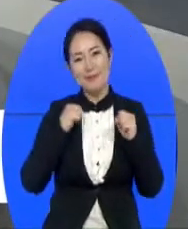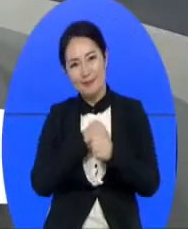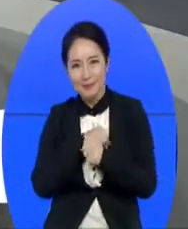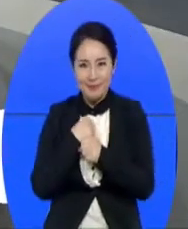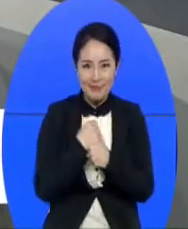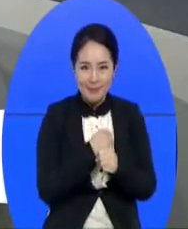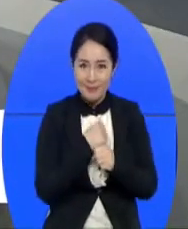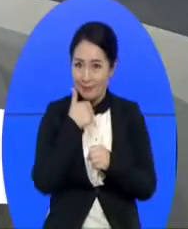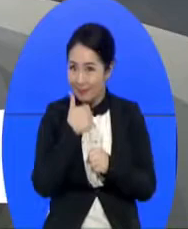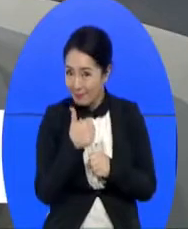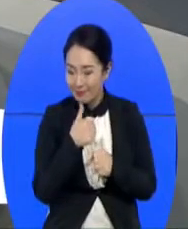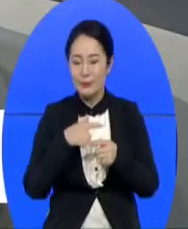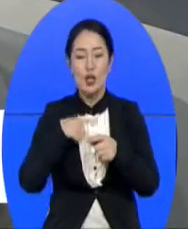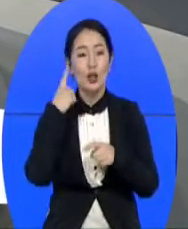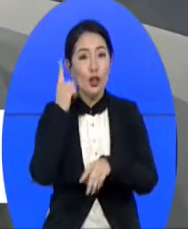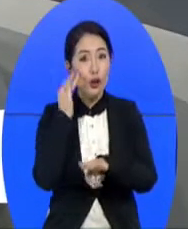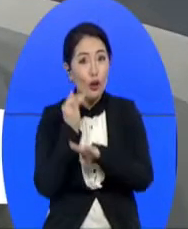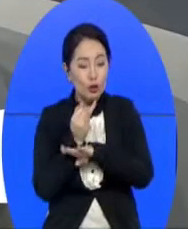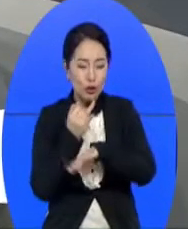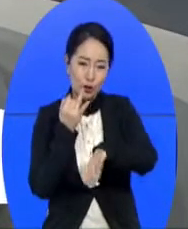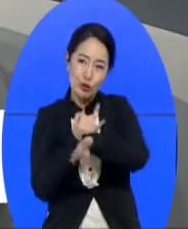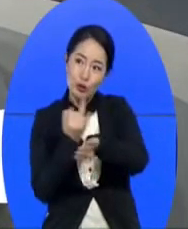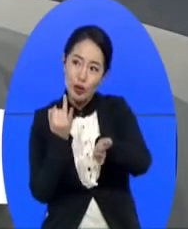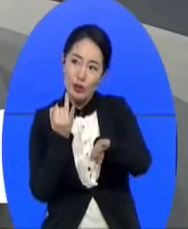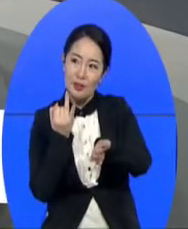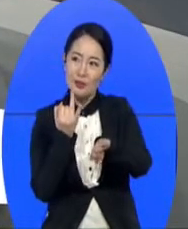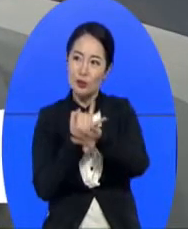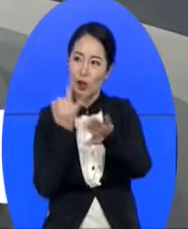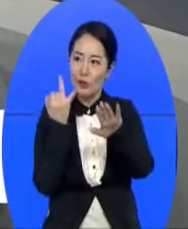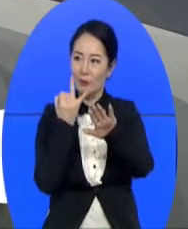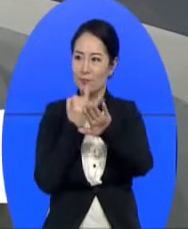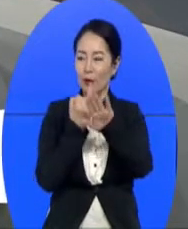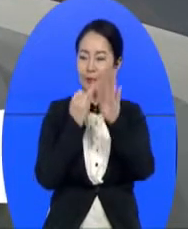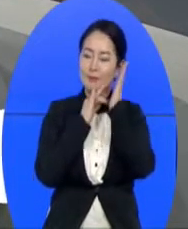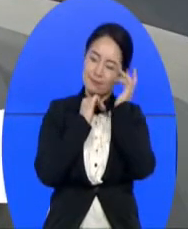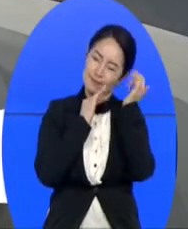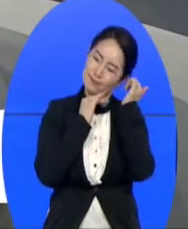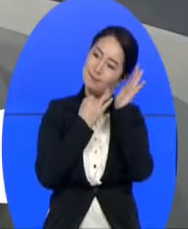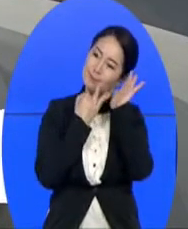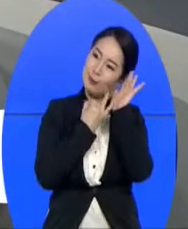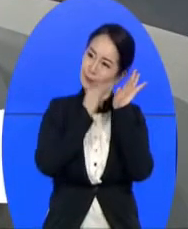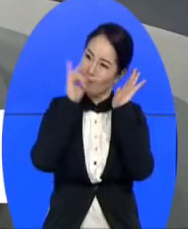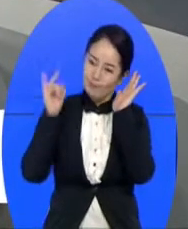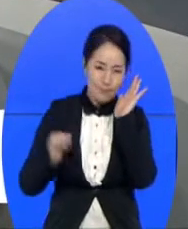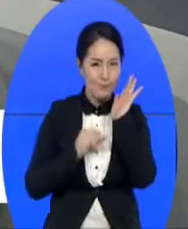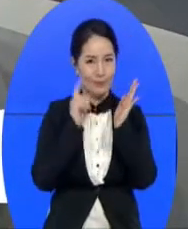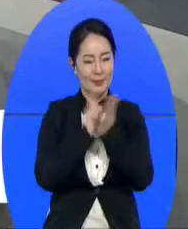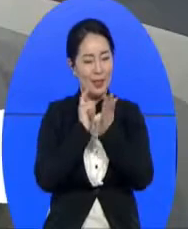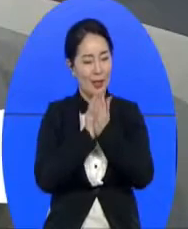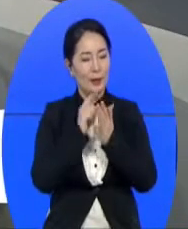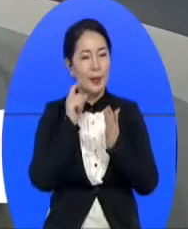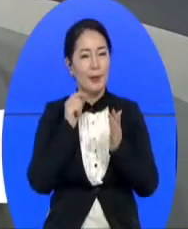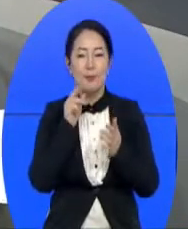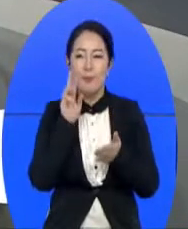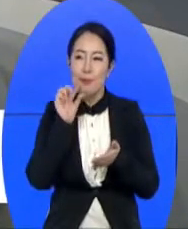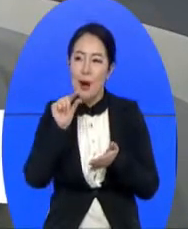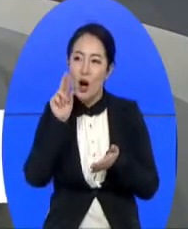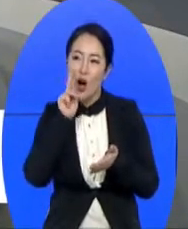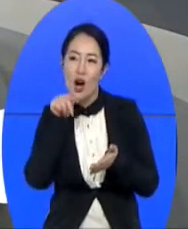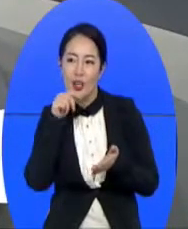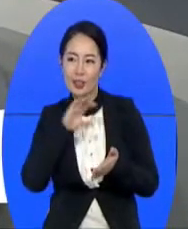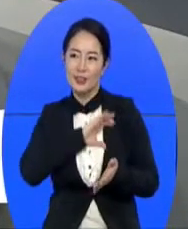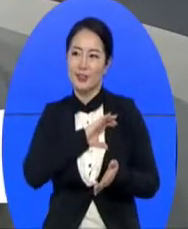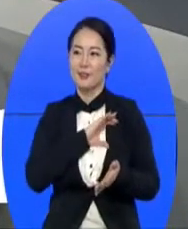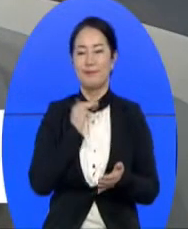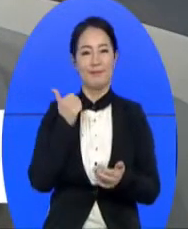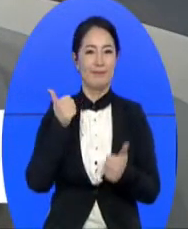нь өдөрт одоо 7 цагаас хамгийн багадаа 7 цагийн нойр авдаг. Энэ заавал өчийн нойр бах тий. Тэгэхээр тогтмол баг багаар хооллож, сэтгэл санаагаа